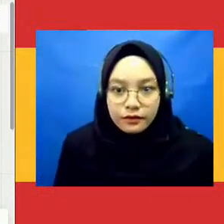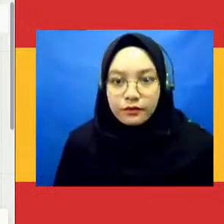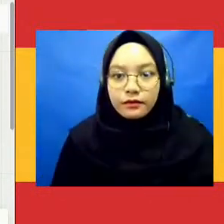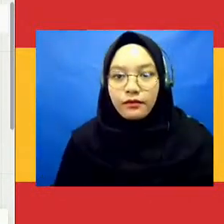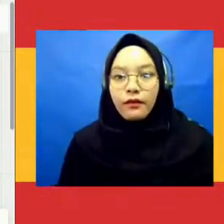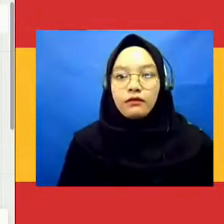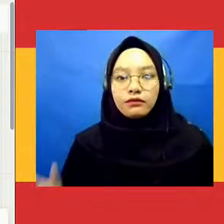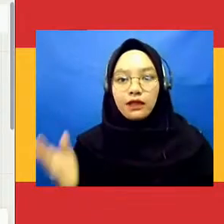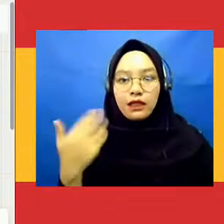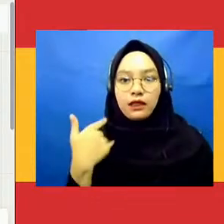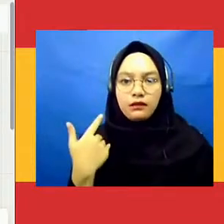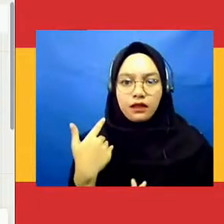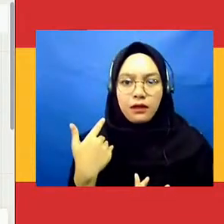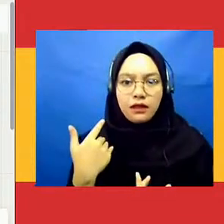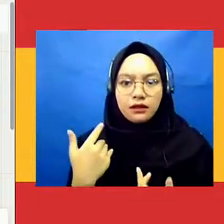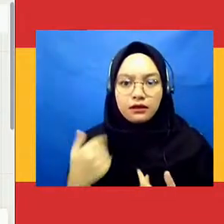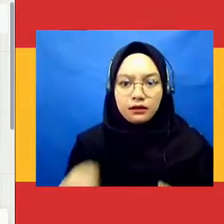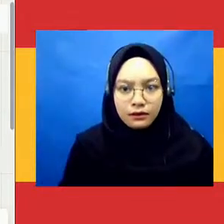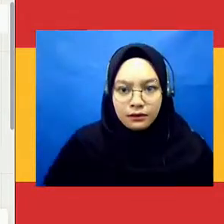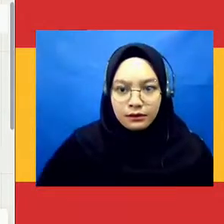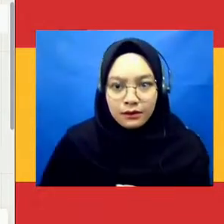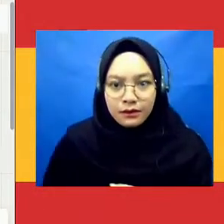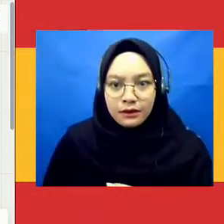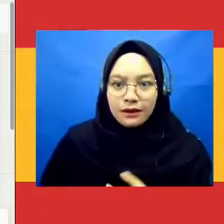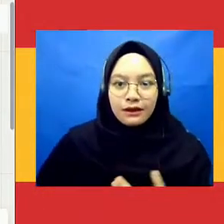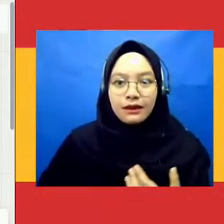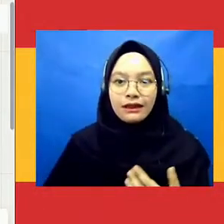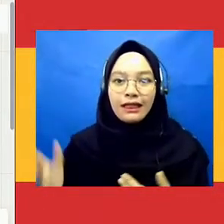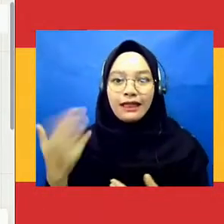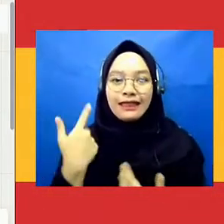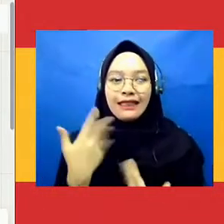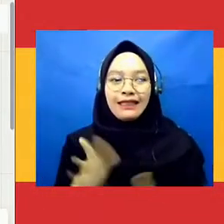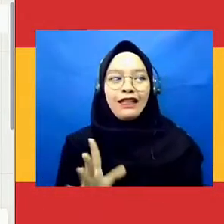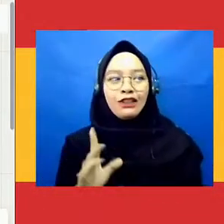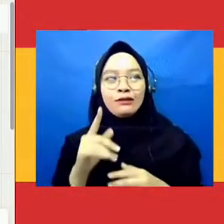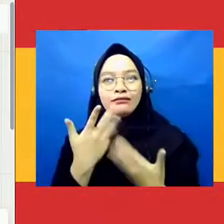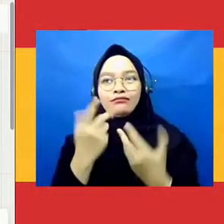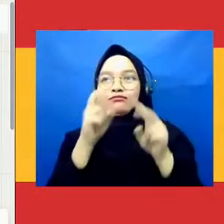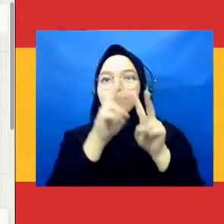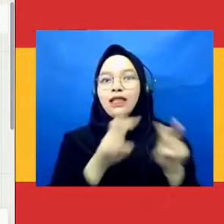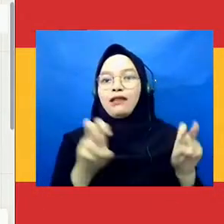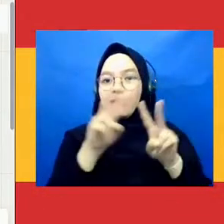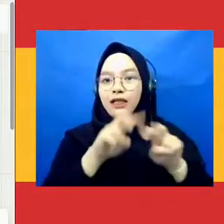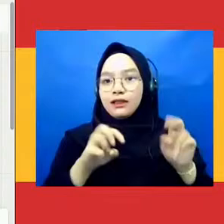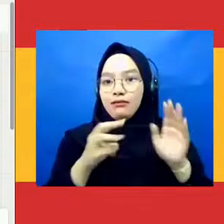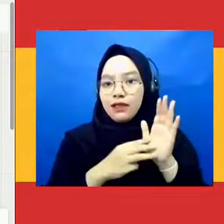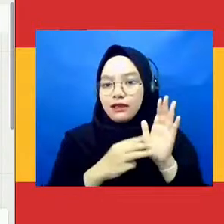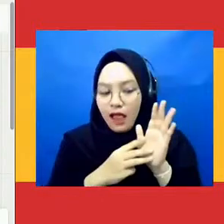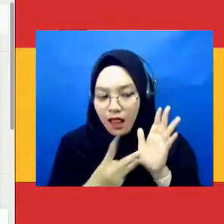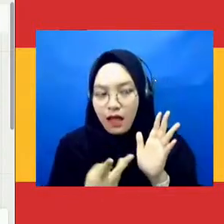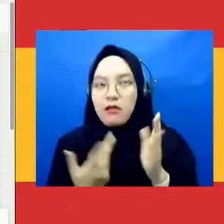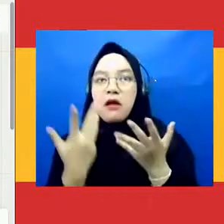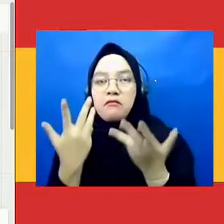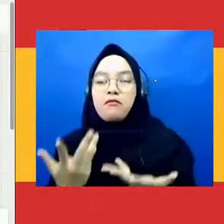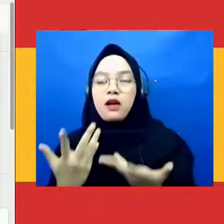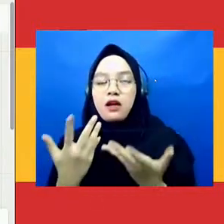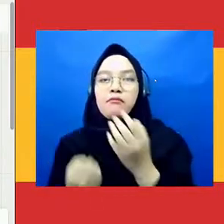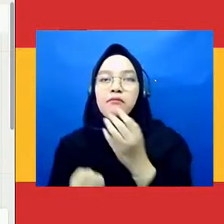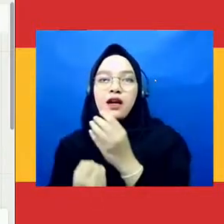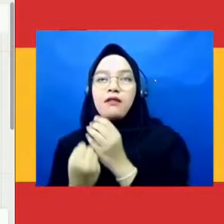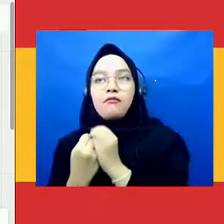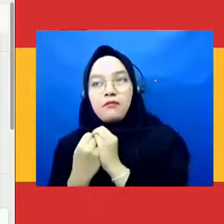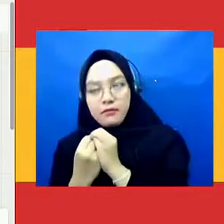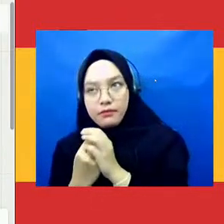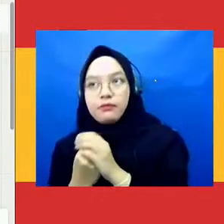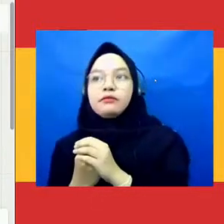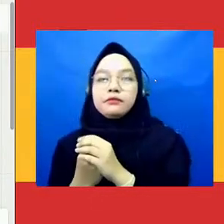mengidentifikasi masalahnya apa. Kita sudah bisa mengidentifikasi pemegang haknya siapa, pengemban tugasnya